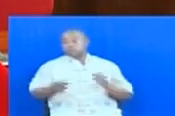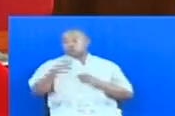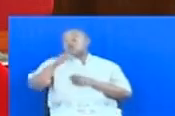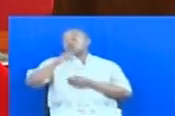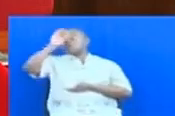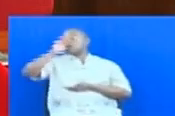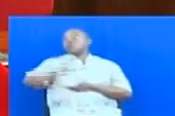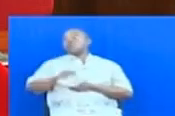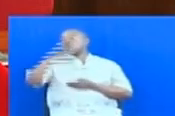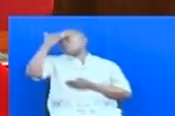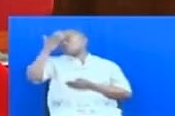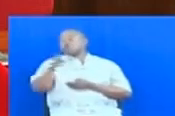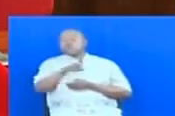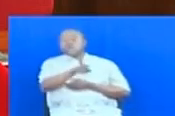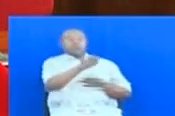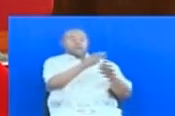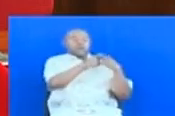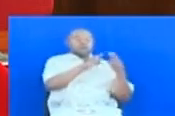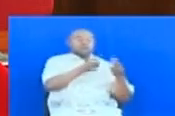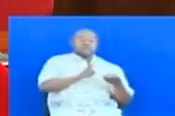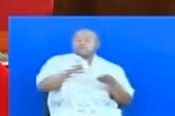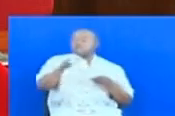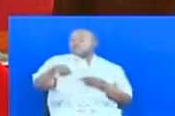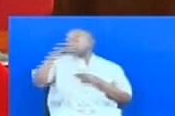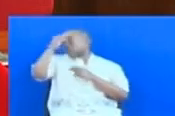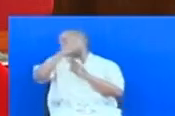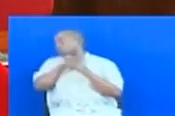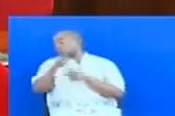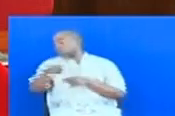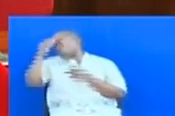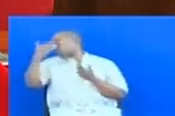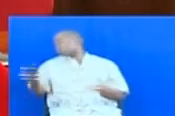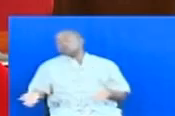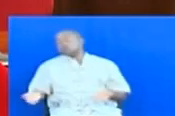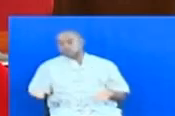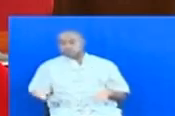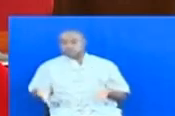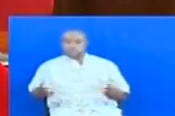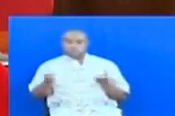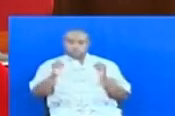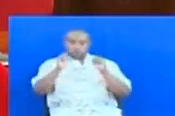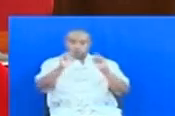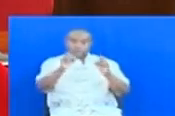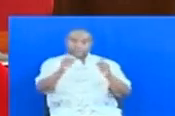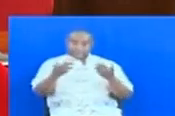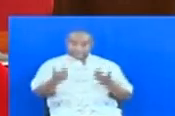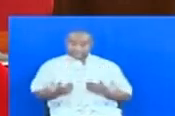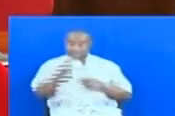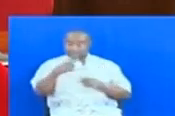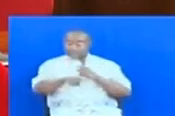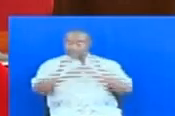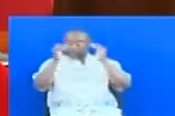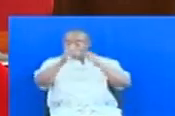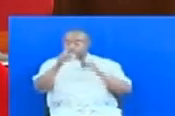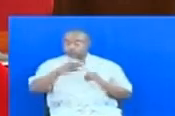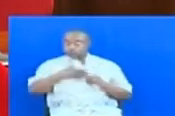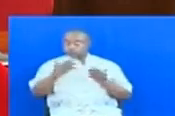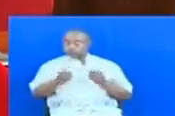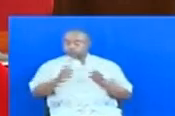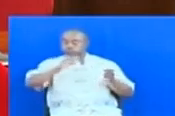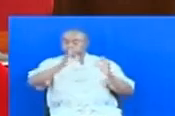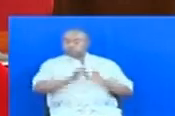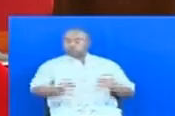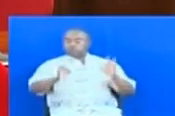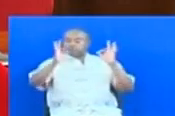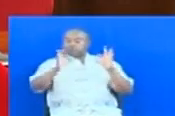hujui nani ambaye anawajibika na kurekebisha kasoro hizo. Kwa hiyo na ndio maana sasa katika ule muundo wetu tumeuboresha, ili tume